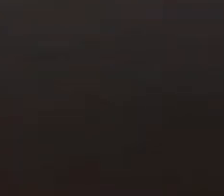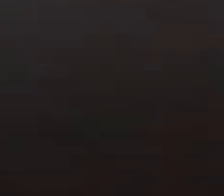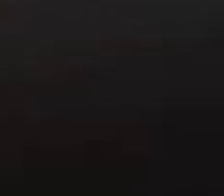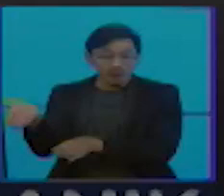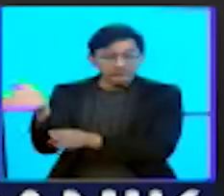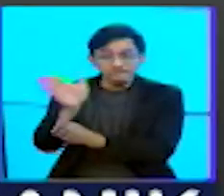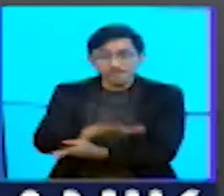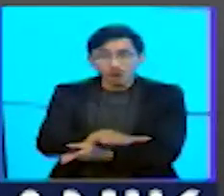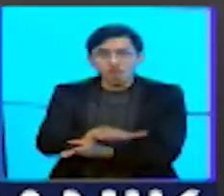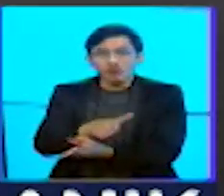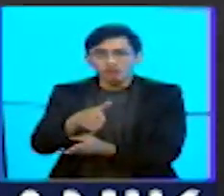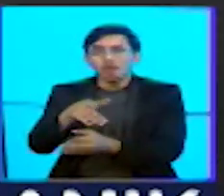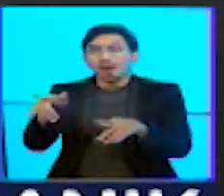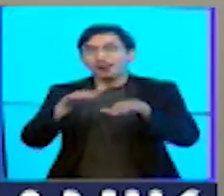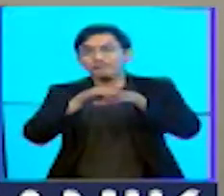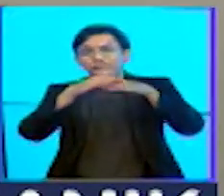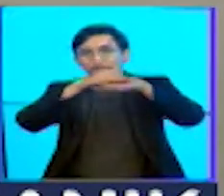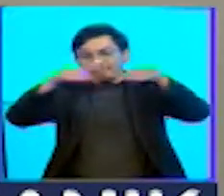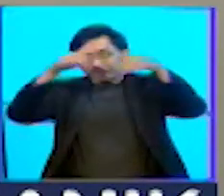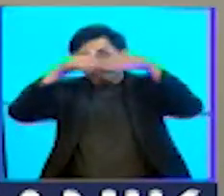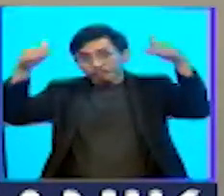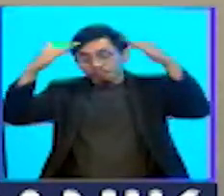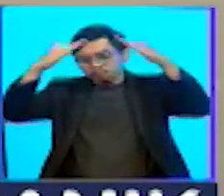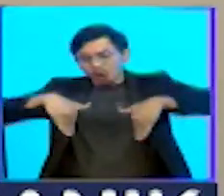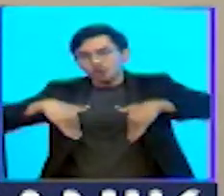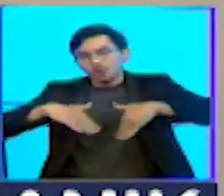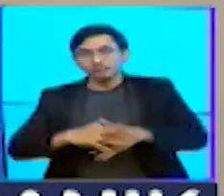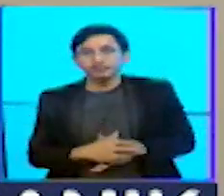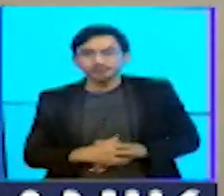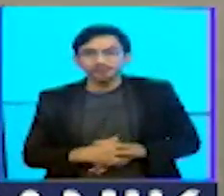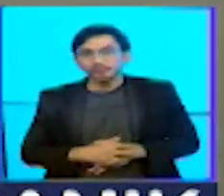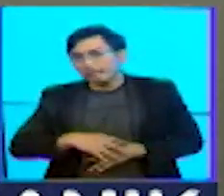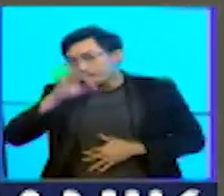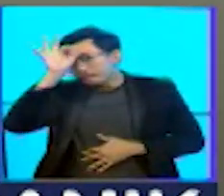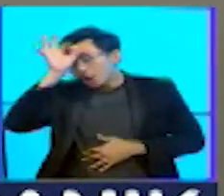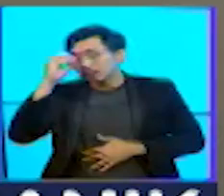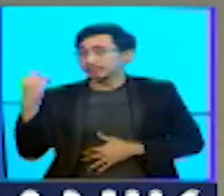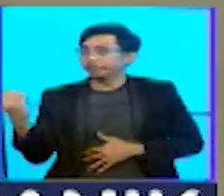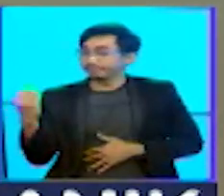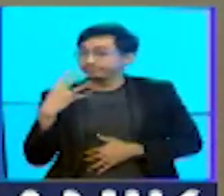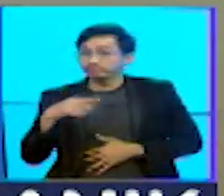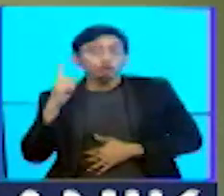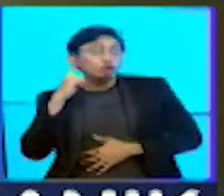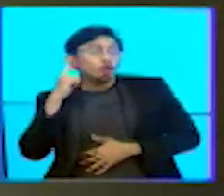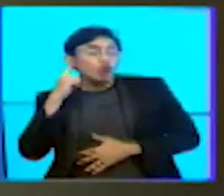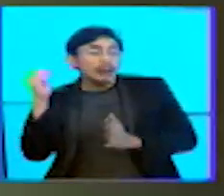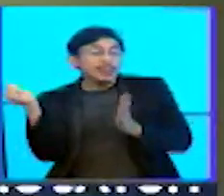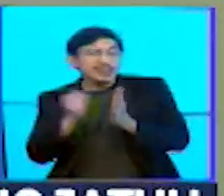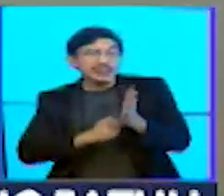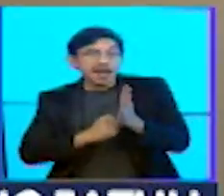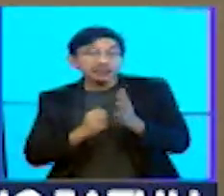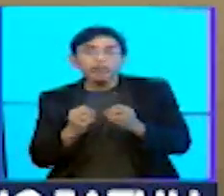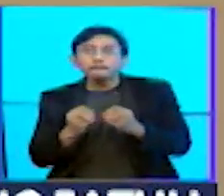pusat perbelanjaan ambruk. Kepolisian pun menegaskan dentuman yang terjadi di pusat perbelanjaan Margo City bukanlah